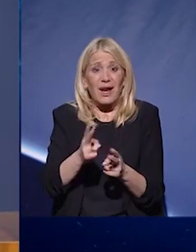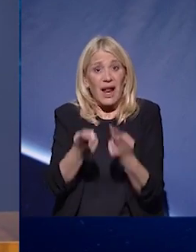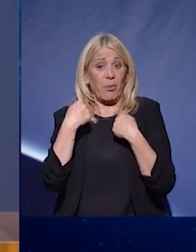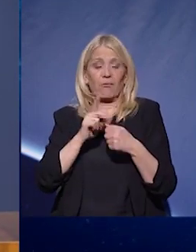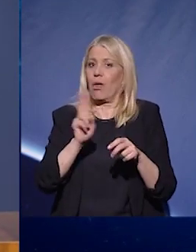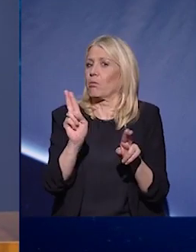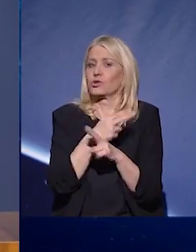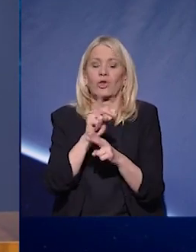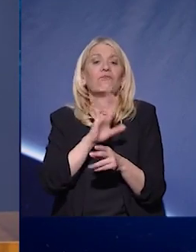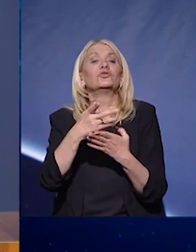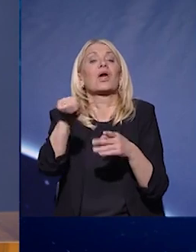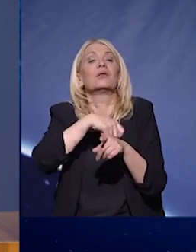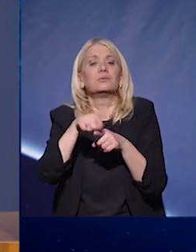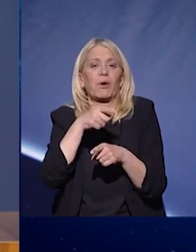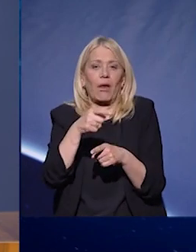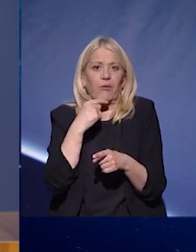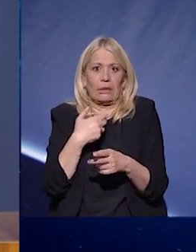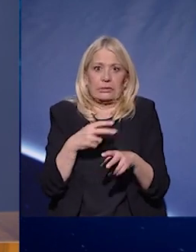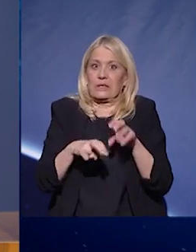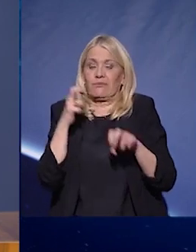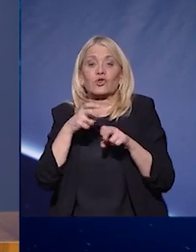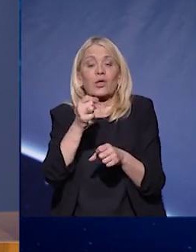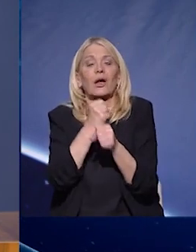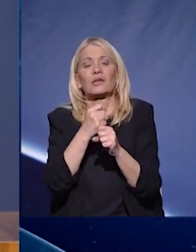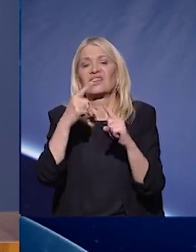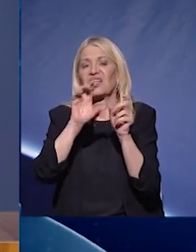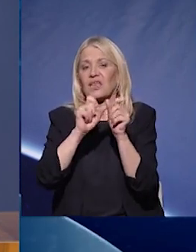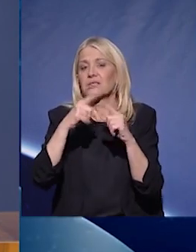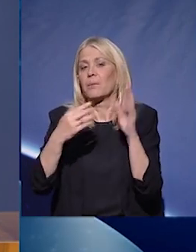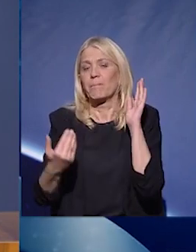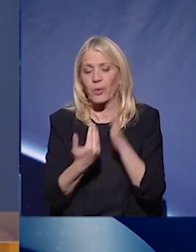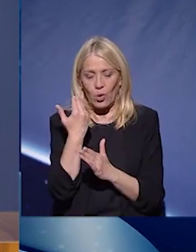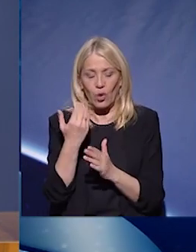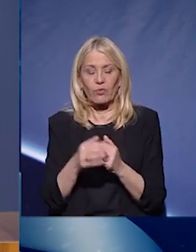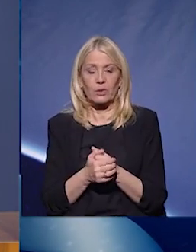možete više nikako da se iskobeljate, onda radite test ponovo. I to...